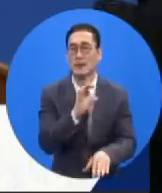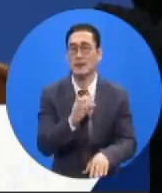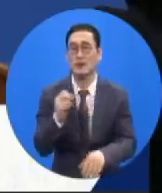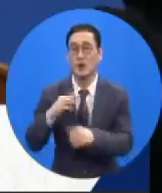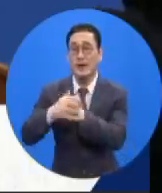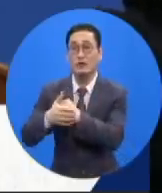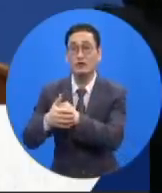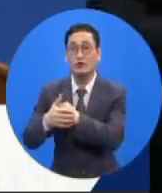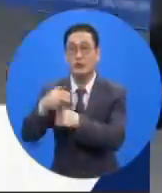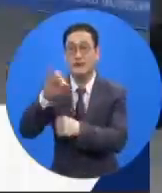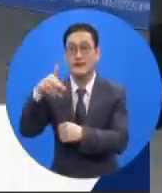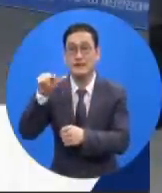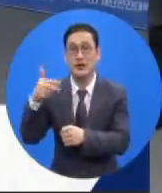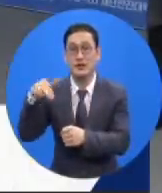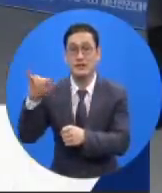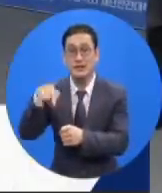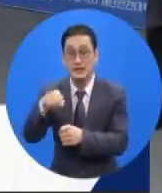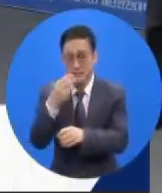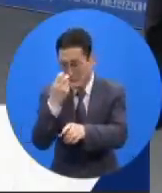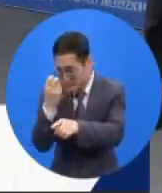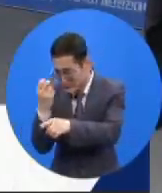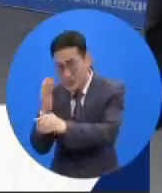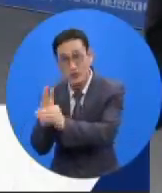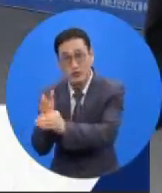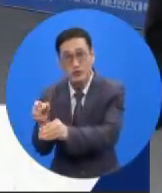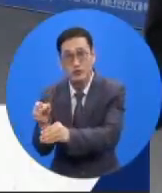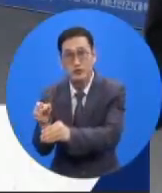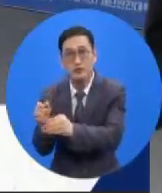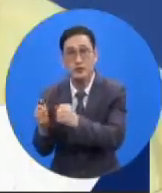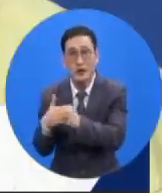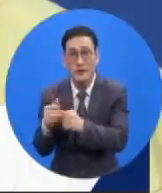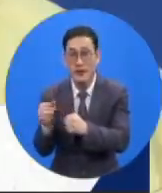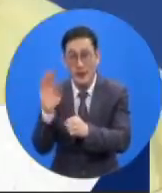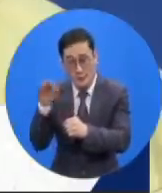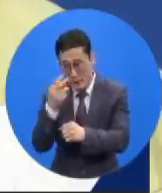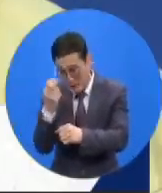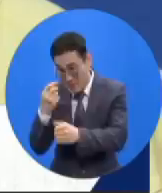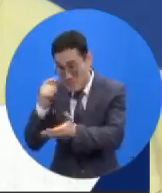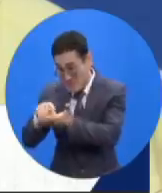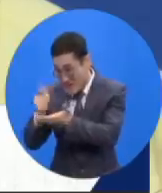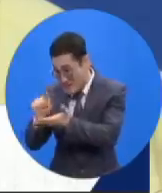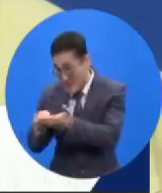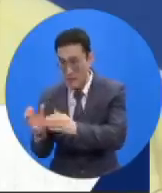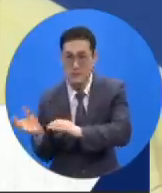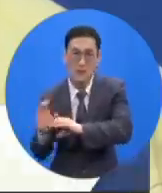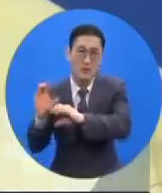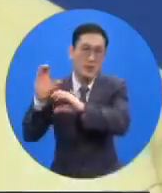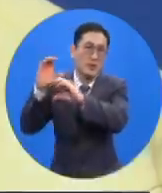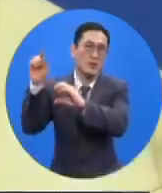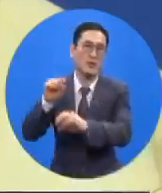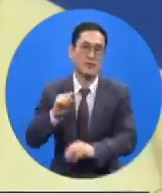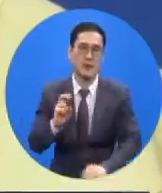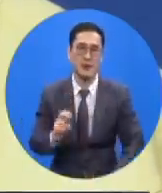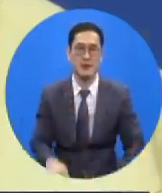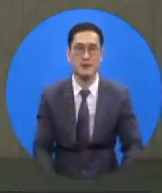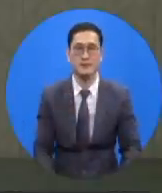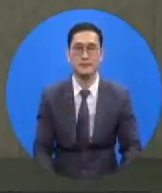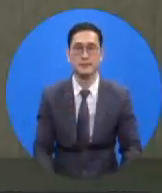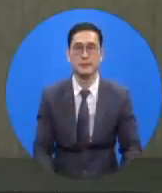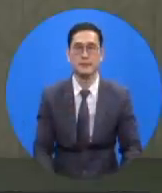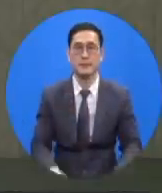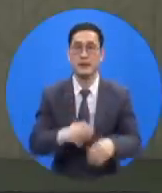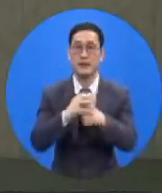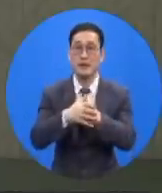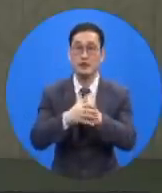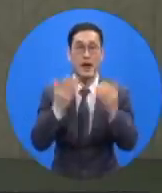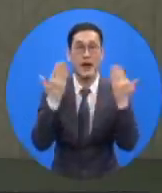대한 진단검사 결과가 마무리되지 않은 만큼 당분간 확진자 증가세를 감당하기는 쉽지 않아 보입니다. 정부는 대구